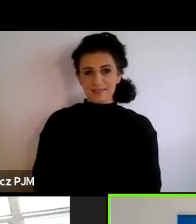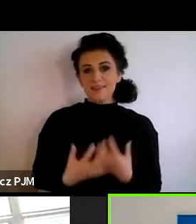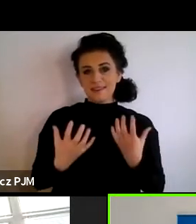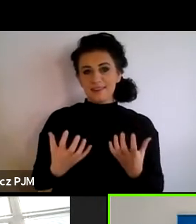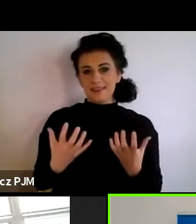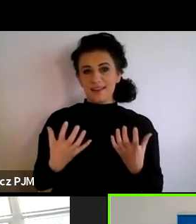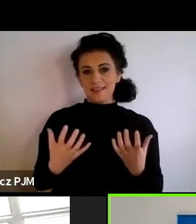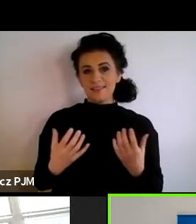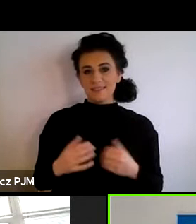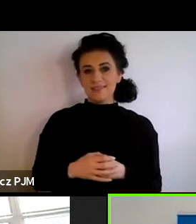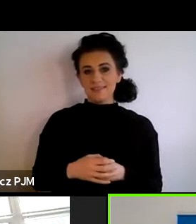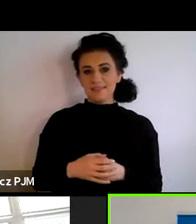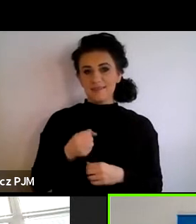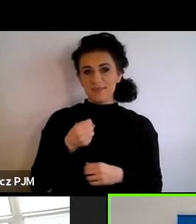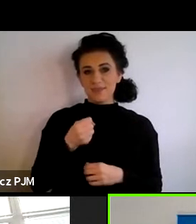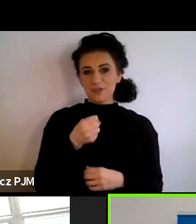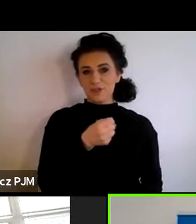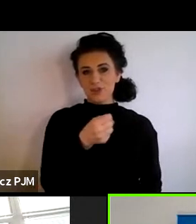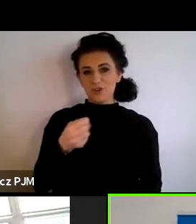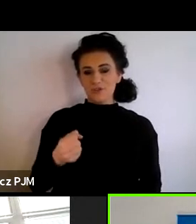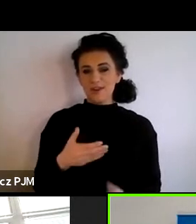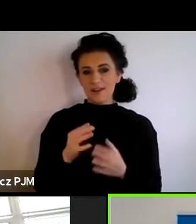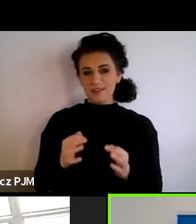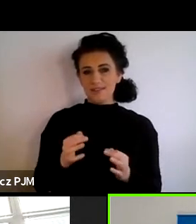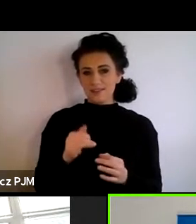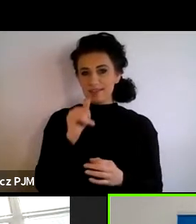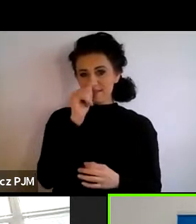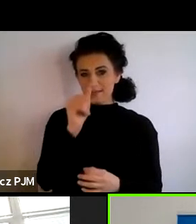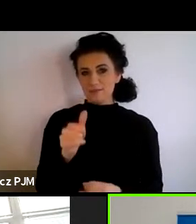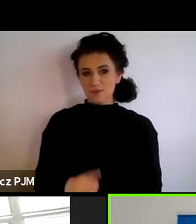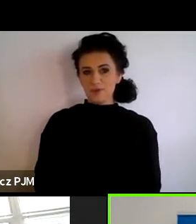ściskam w dłoni mikrofon. Teraz nawet nie muszę ściskać mikrofonu.